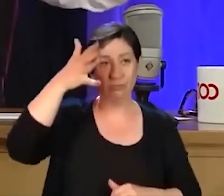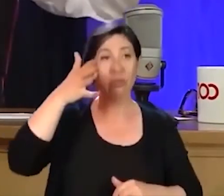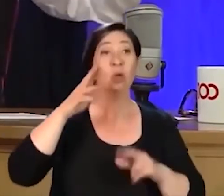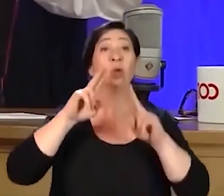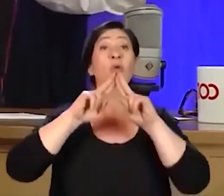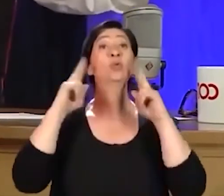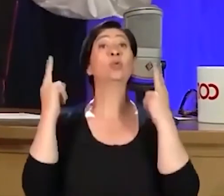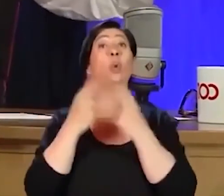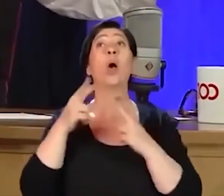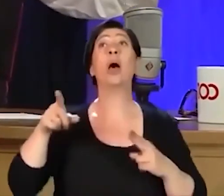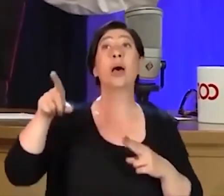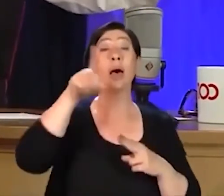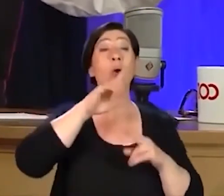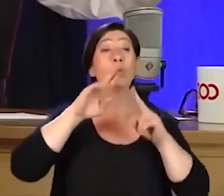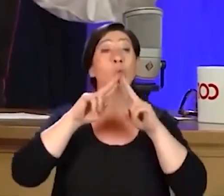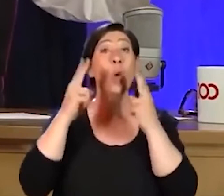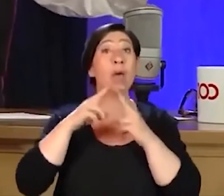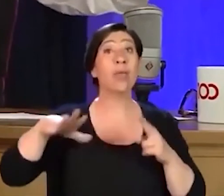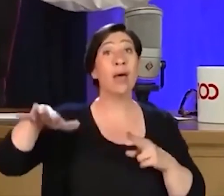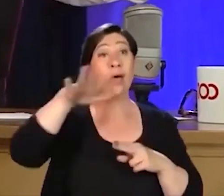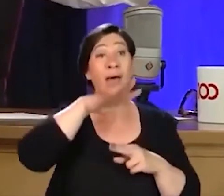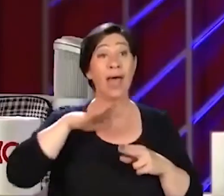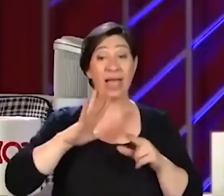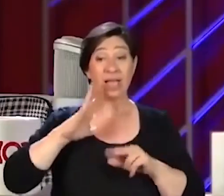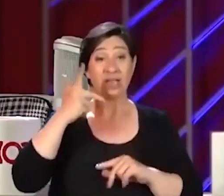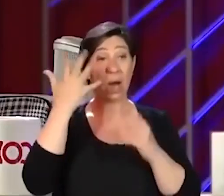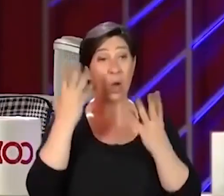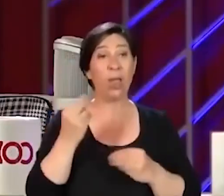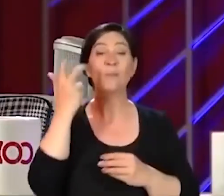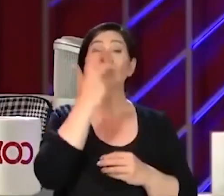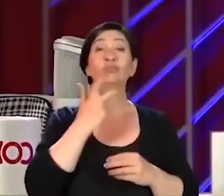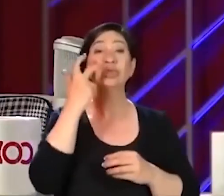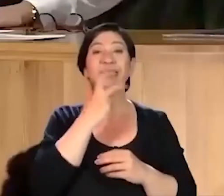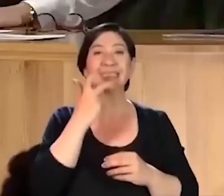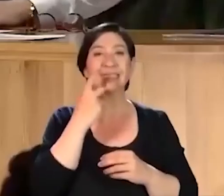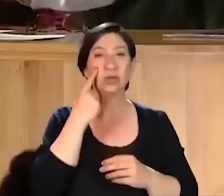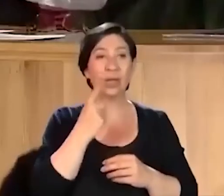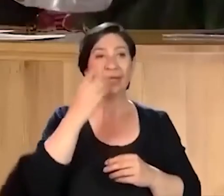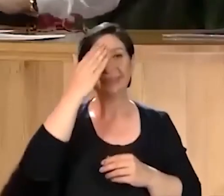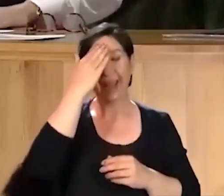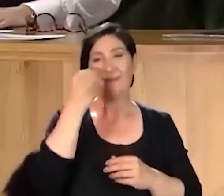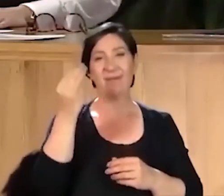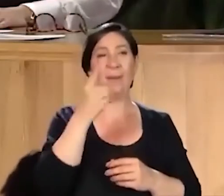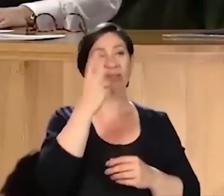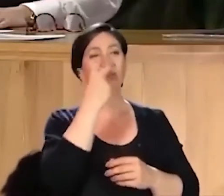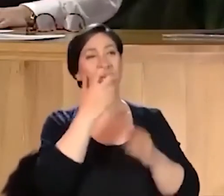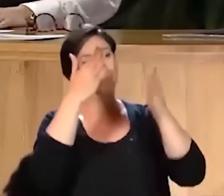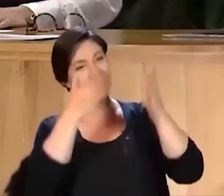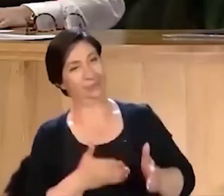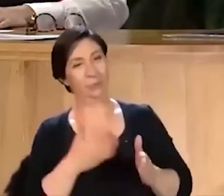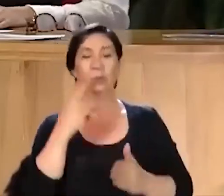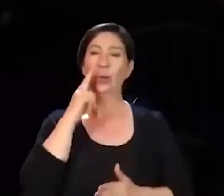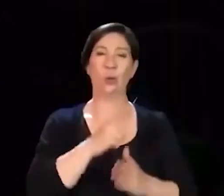uluslararası ve şu anda bütün dünyada geçerli olan müzik trendlerine Selam Çakan Bir müzisyen görüyorum